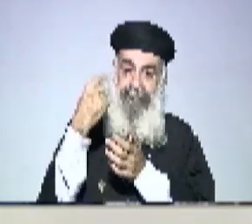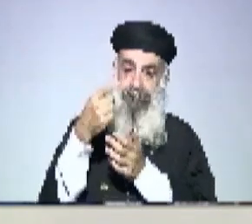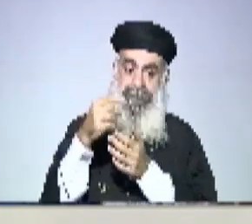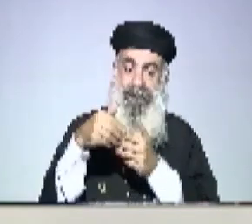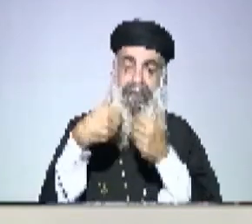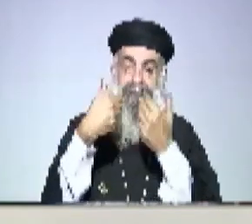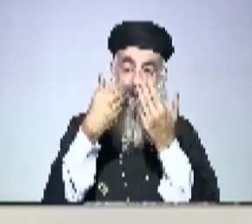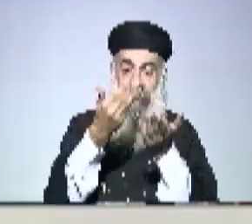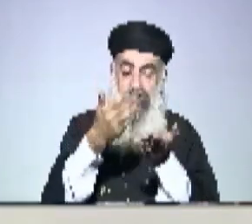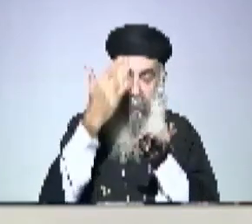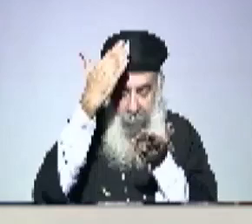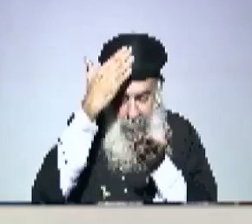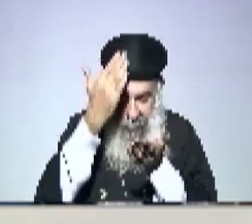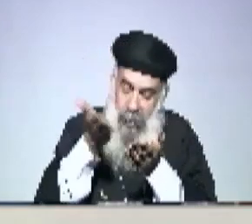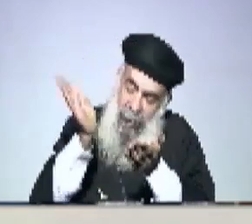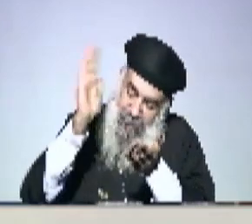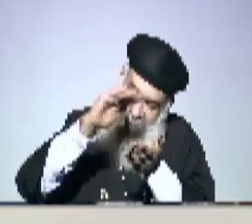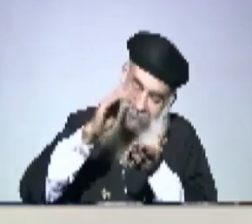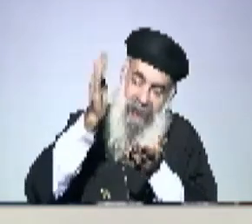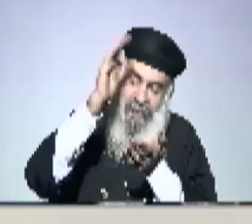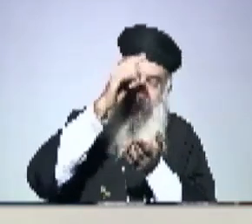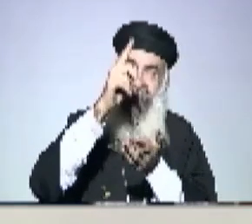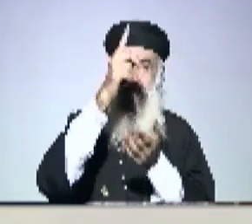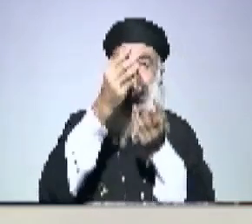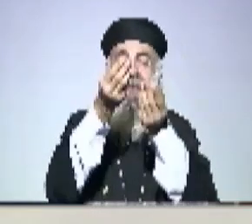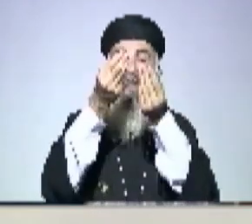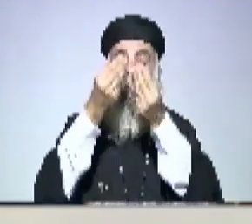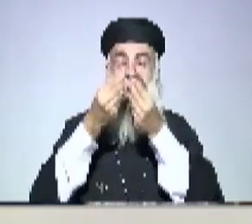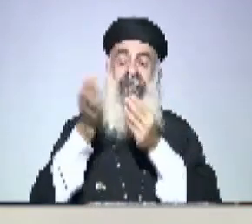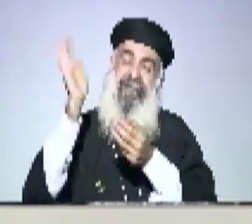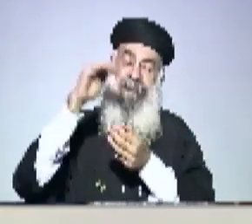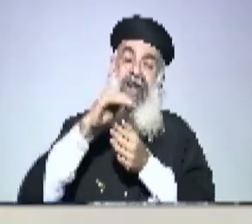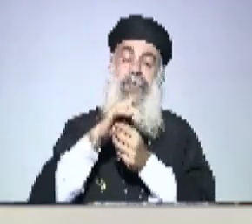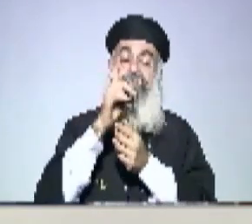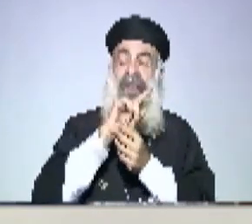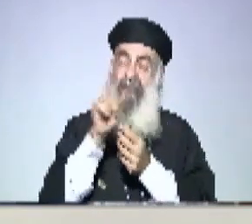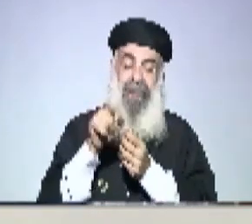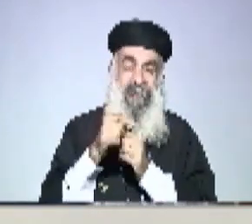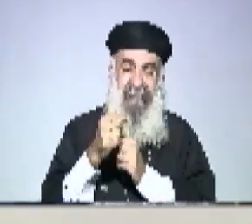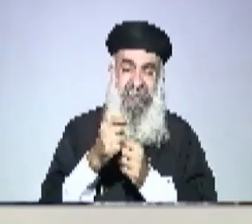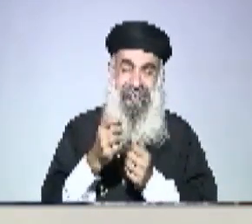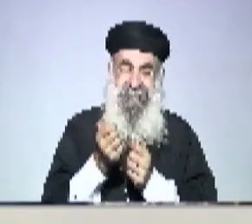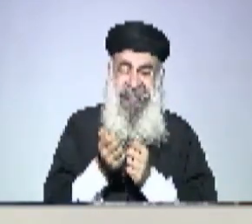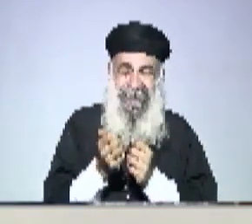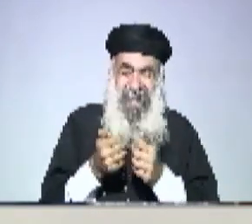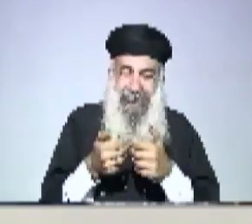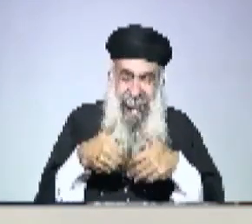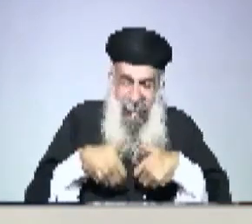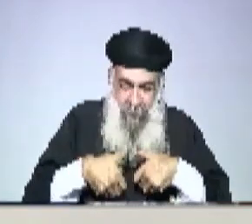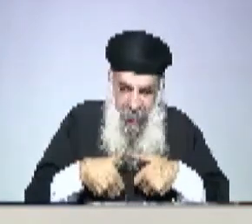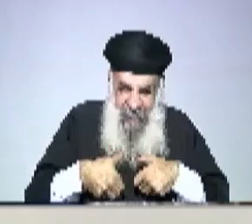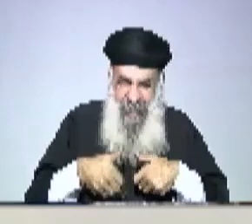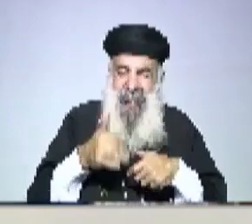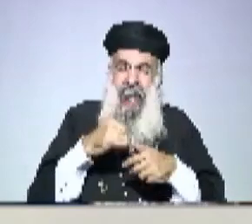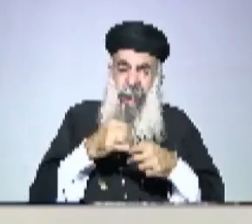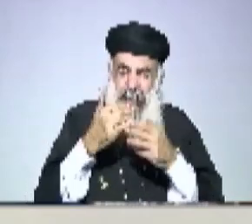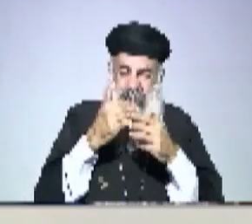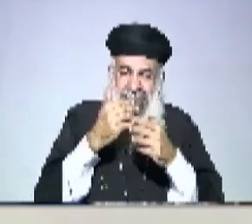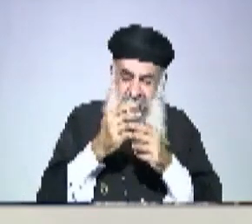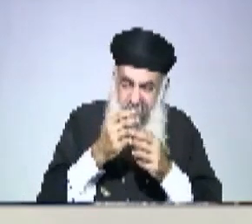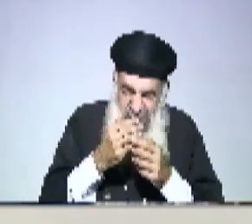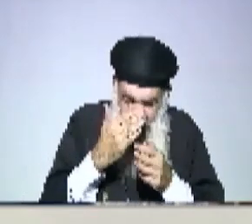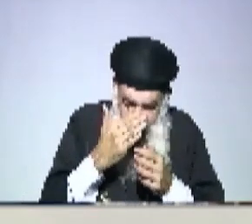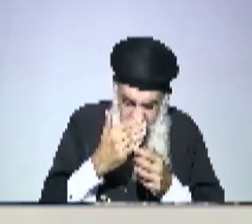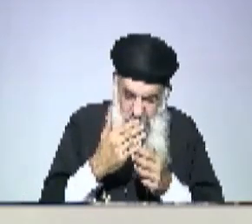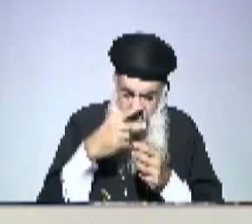بفيض عشان ربنا يضي بفيض ما تخلوش حد يحس ان هو محتاج ويتذلل لنا عشان